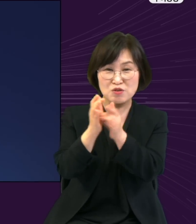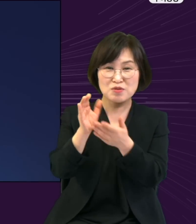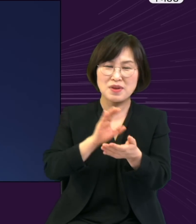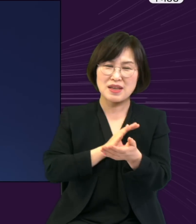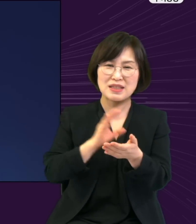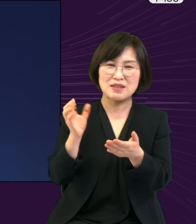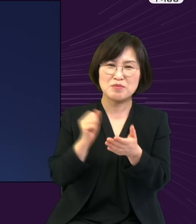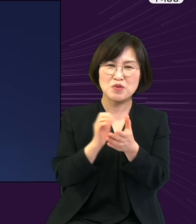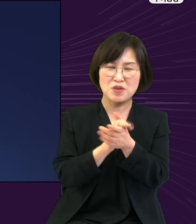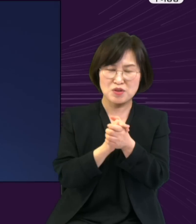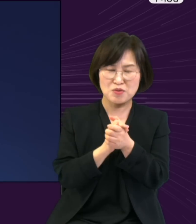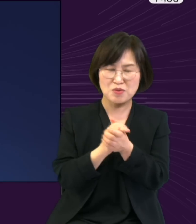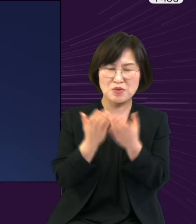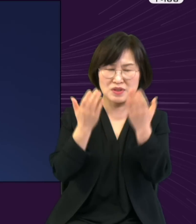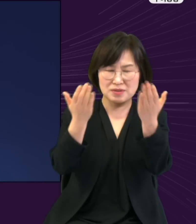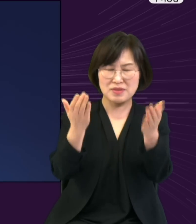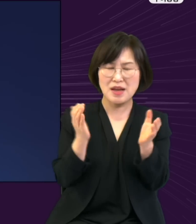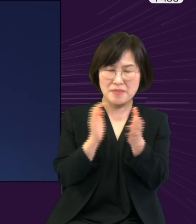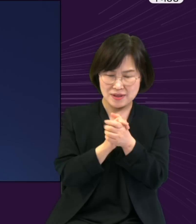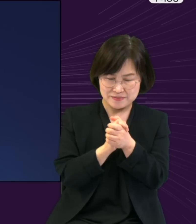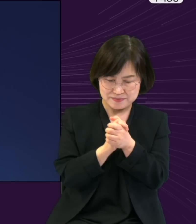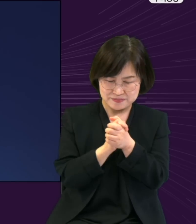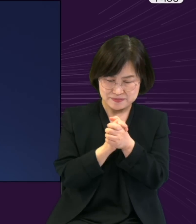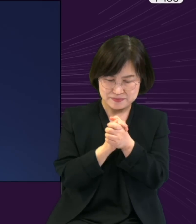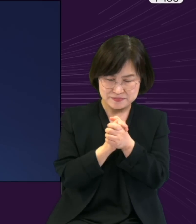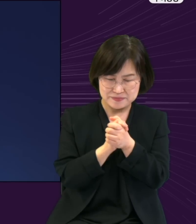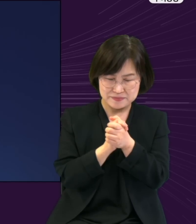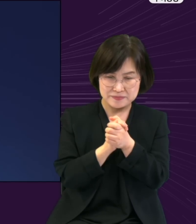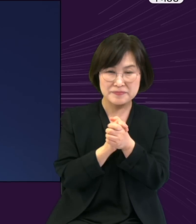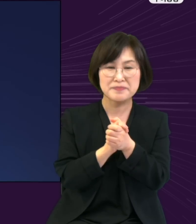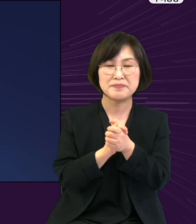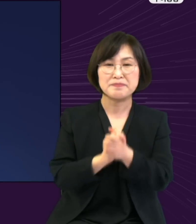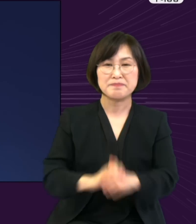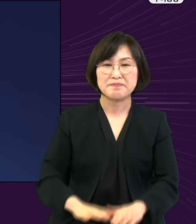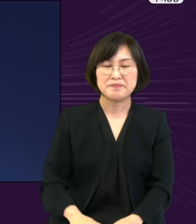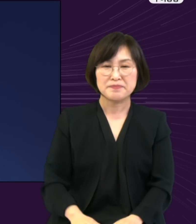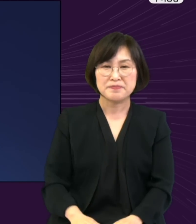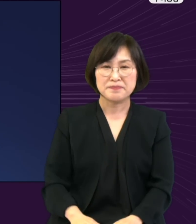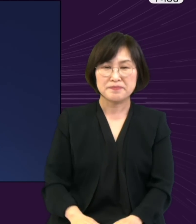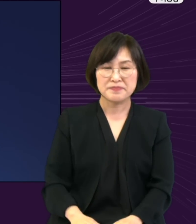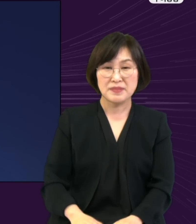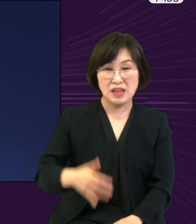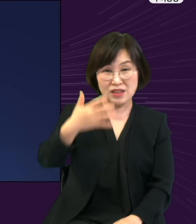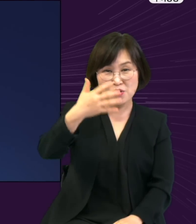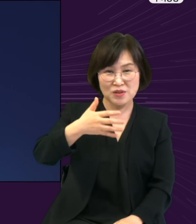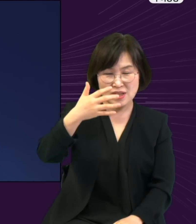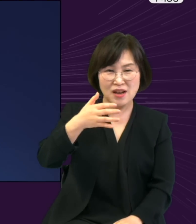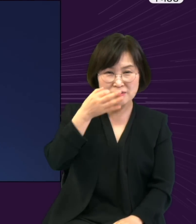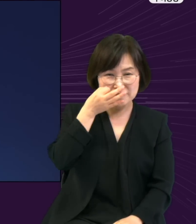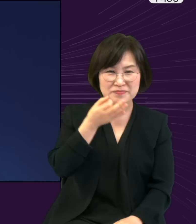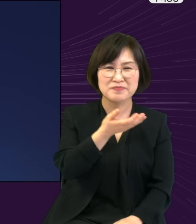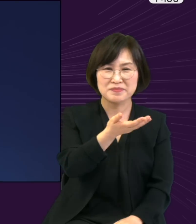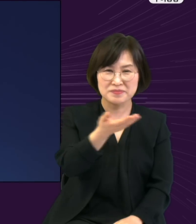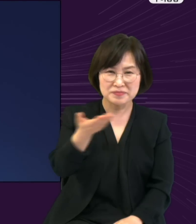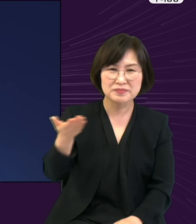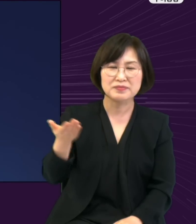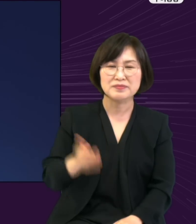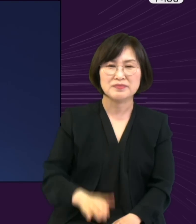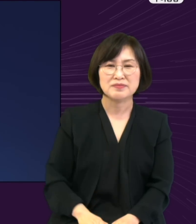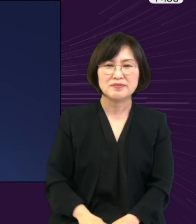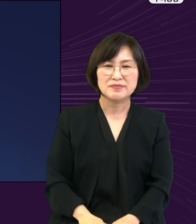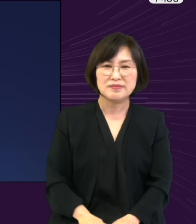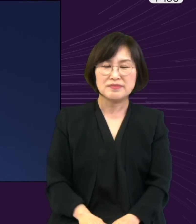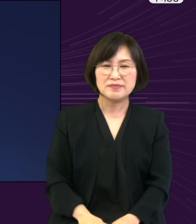이름으로 기도드리옵나이다. 아멘. 이제 준비된 영상을 보시면서 사랑의 헌금을